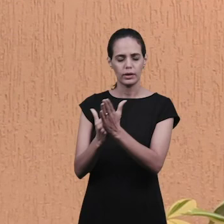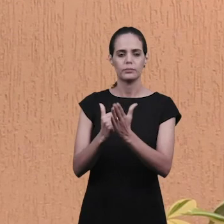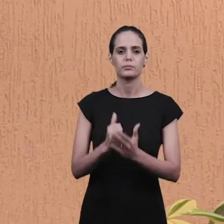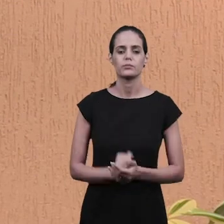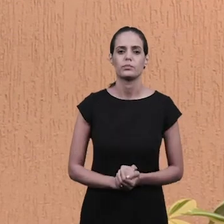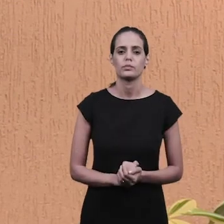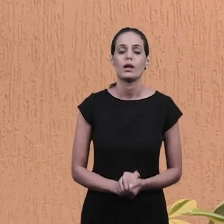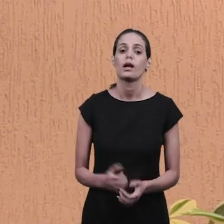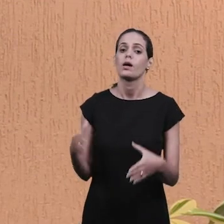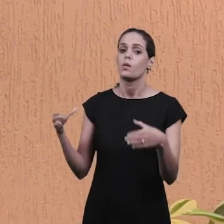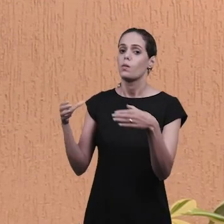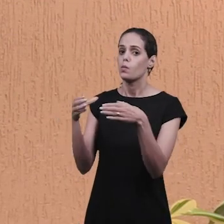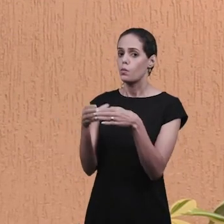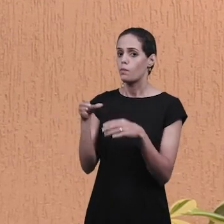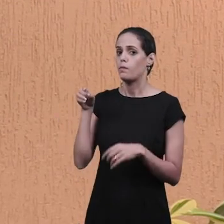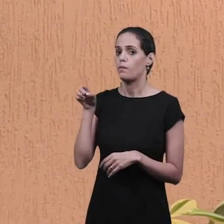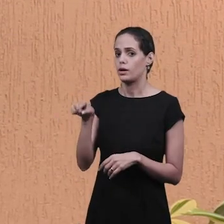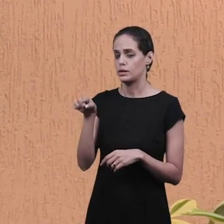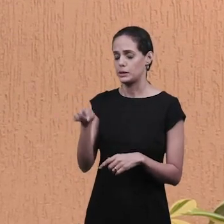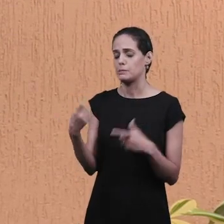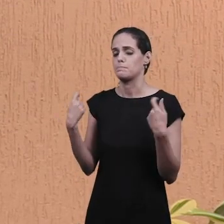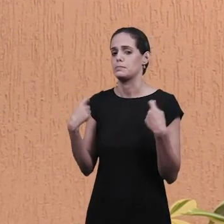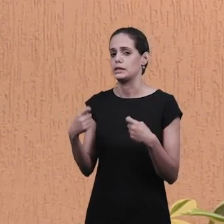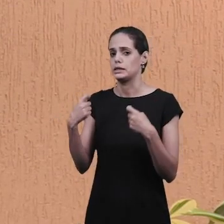Ce groupe peut avoir besoin